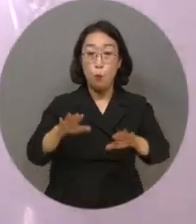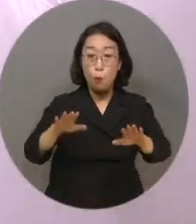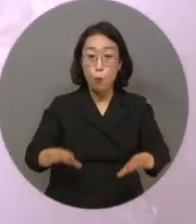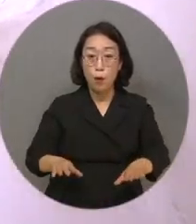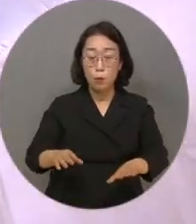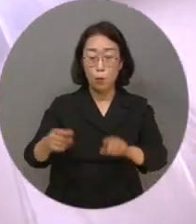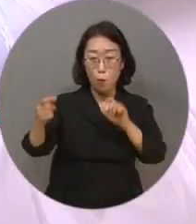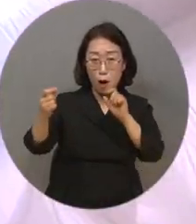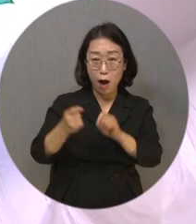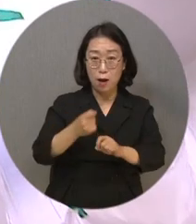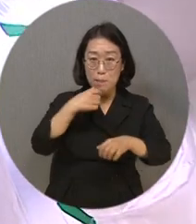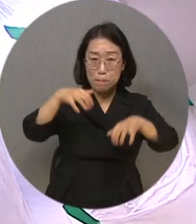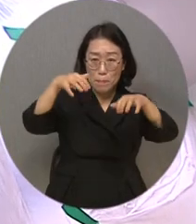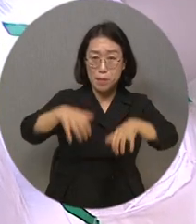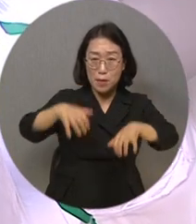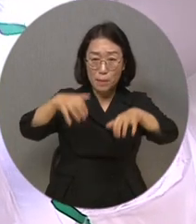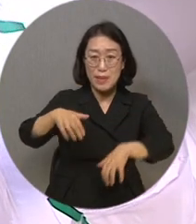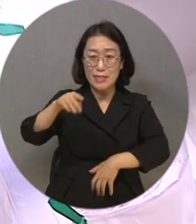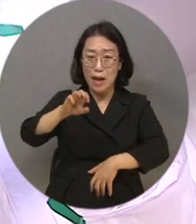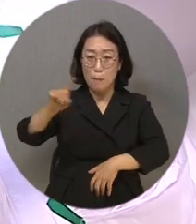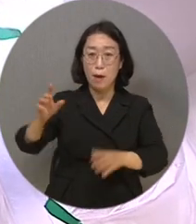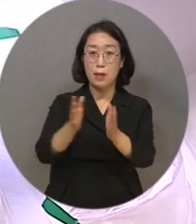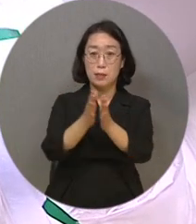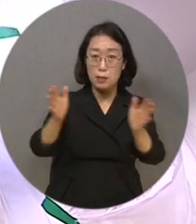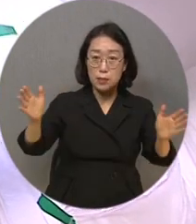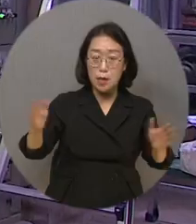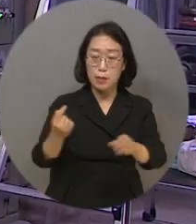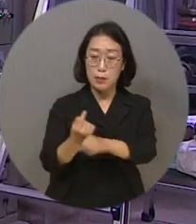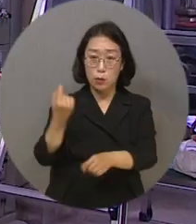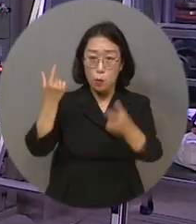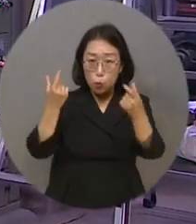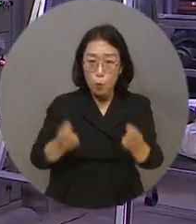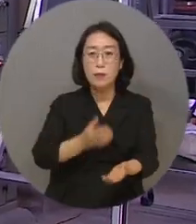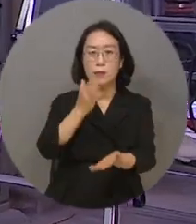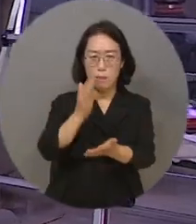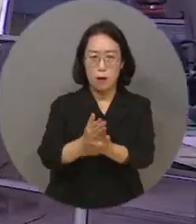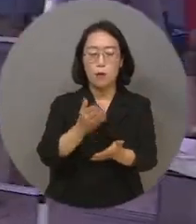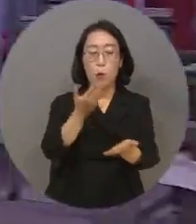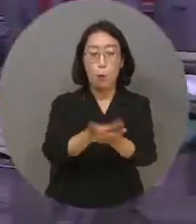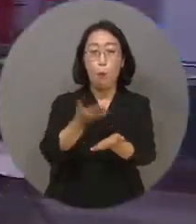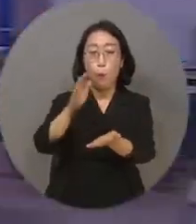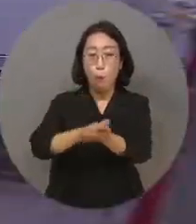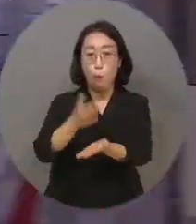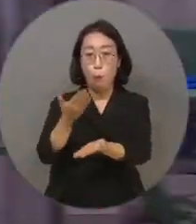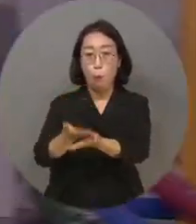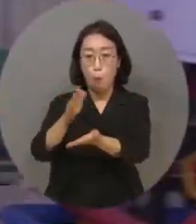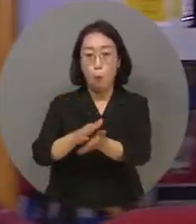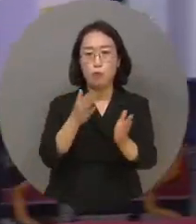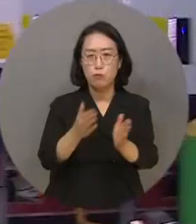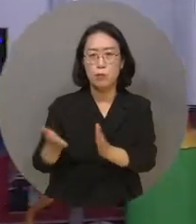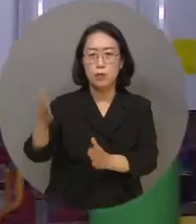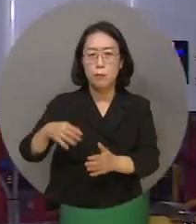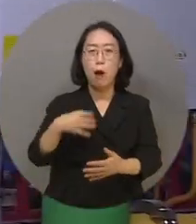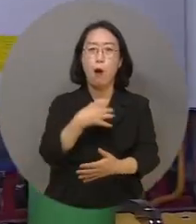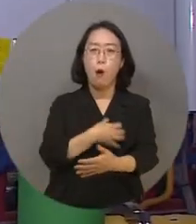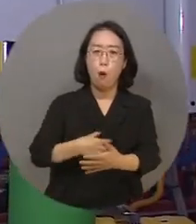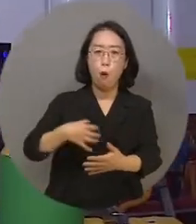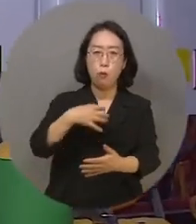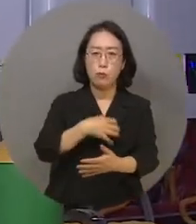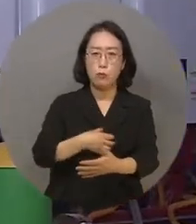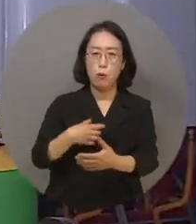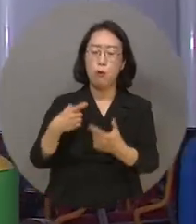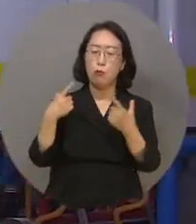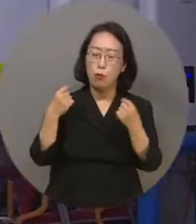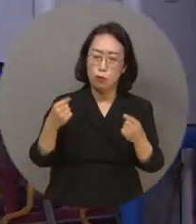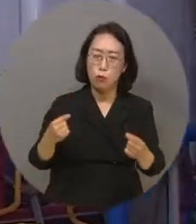장마를 눈앞에 둔 지금 지난해와 같은 피해를 막기 위해 여러 공사가 진행되고 있지만 걱정과 불안을 잠재우기는